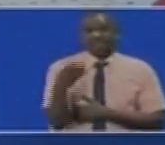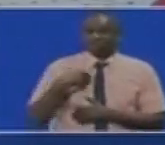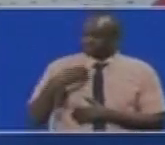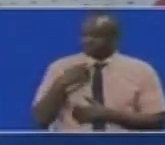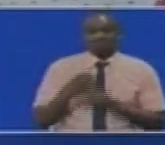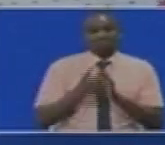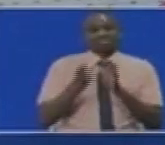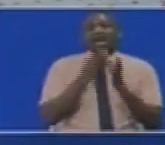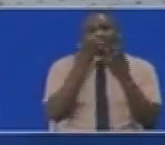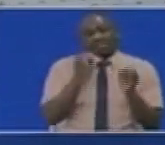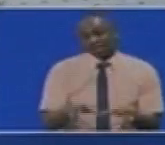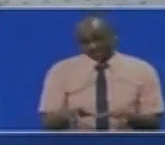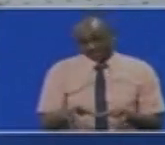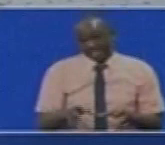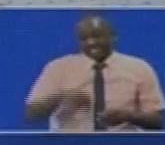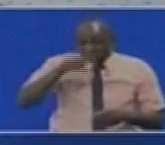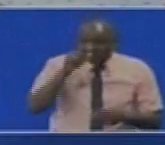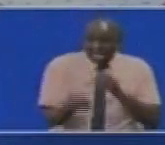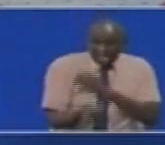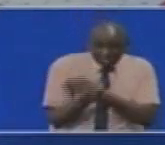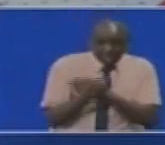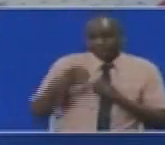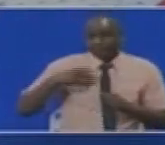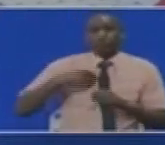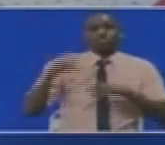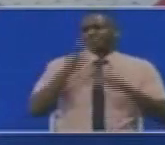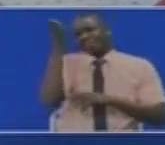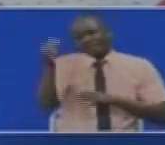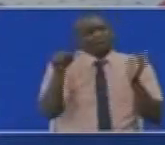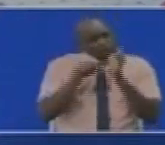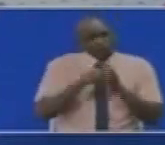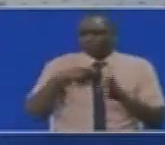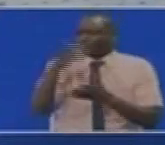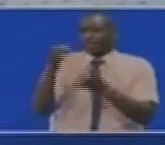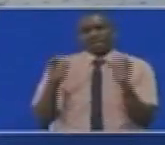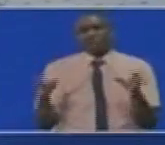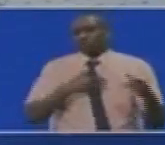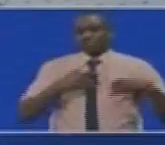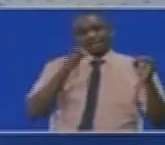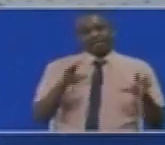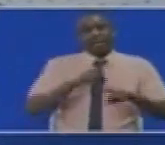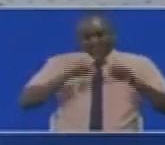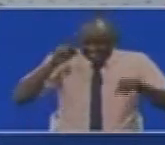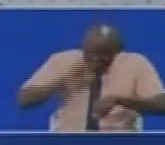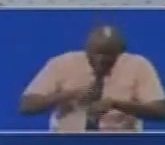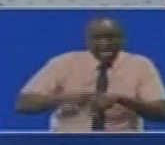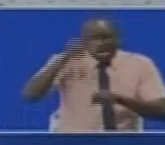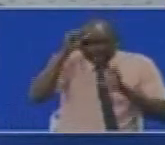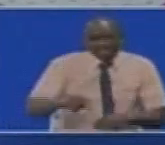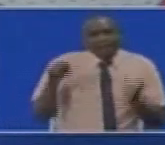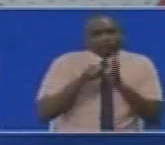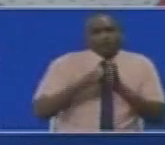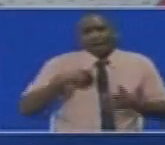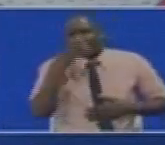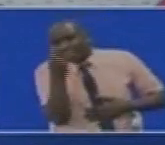conference kuelezea yale mambo yanaowakuta wananchi na zile shida zinazowakuta. Lakini wakati governor akiambiwa